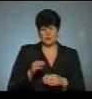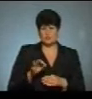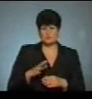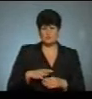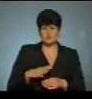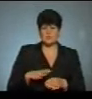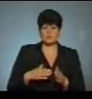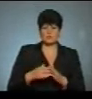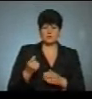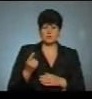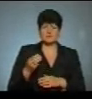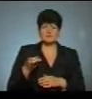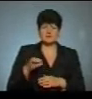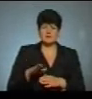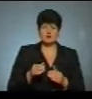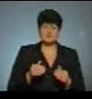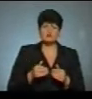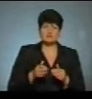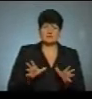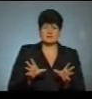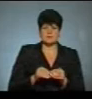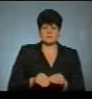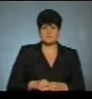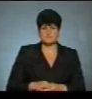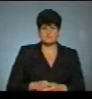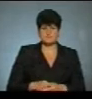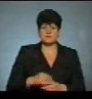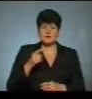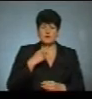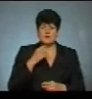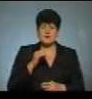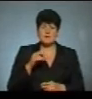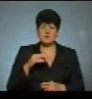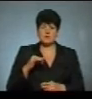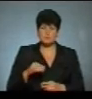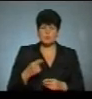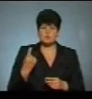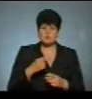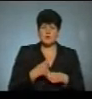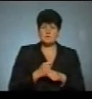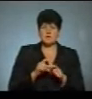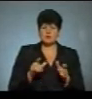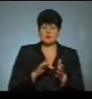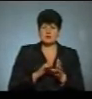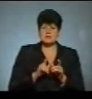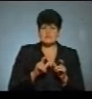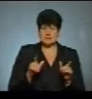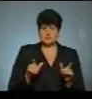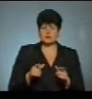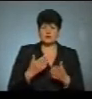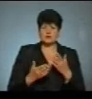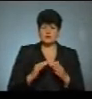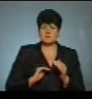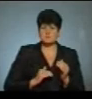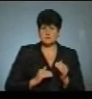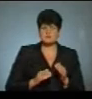почекають все-таки до 11 травня, щоб відкритися разом з усіма підприємцями. За словами епідеміолога обласного лабораторного центру Володимира Паничева, якщо